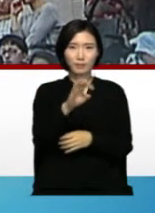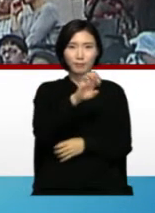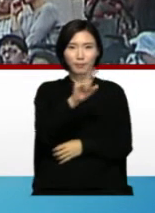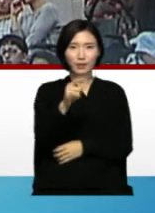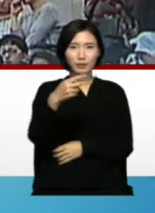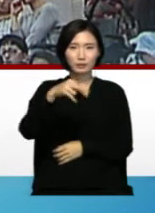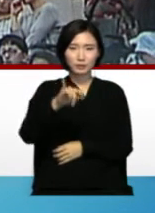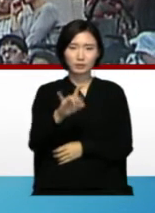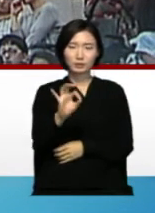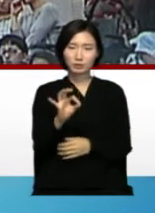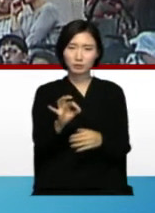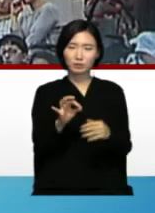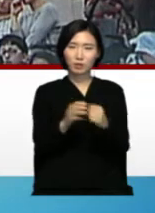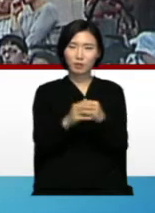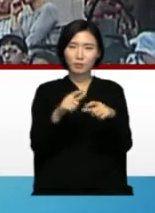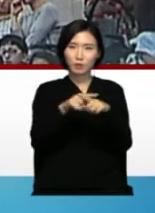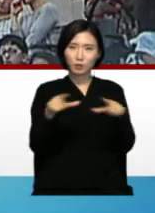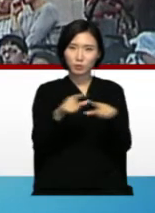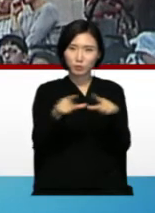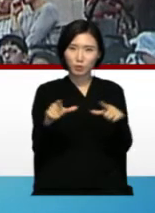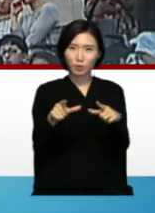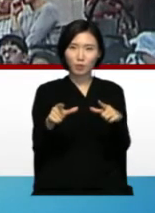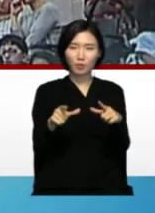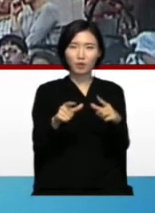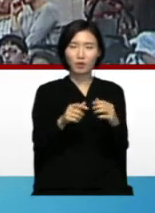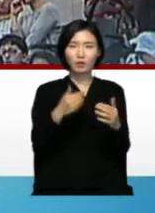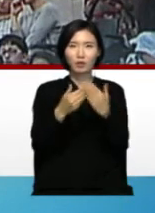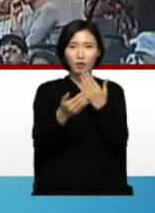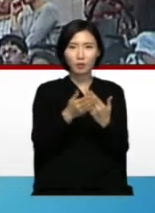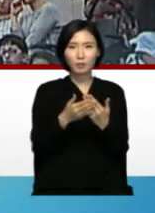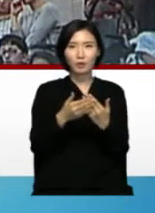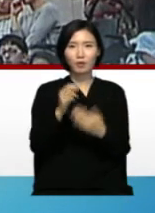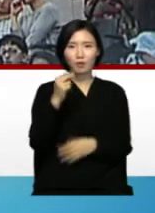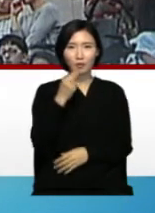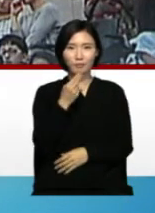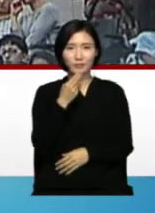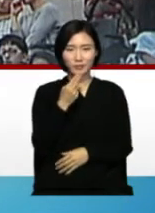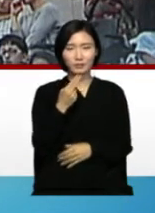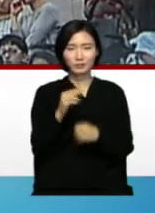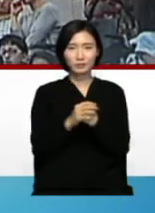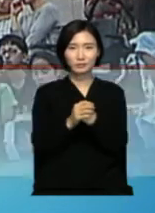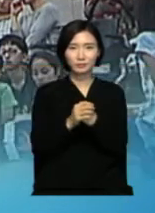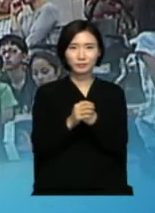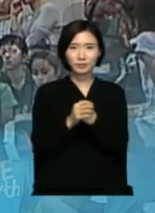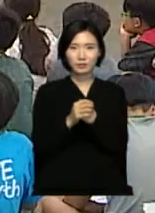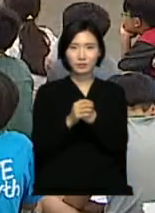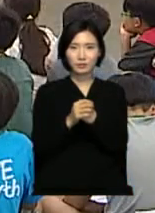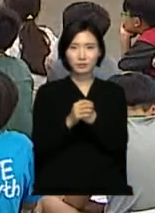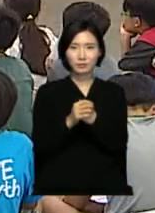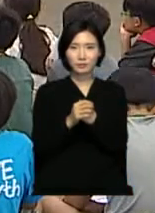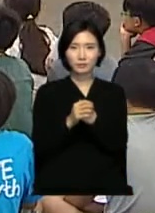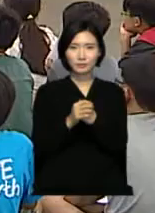접하기 힘든 스포츠를 접하며 알찬 방학을 보내는 아이들이 있습니다 박영 기자가 보도합니다